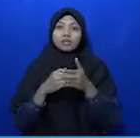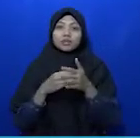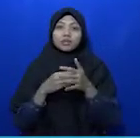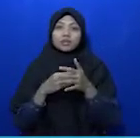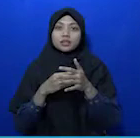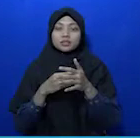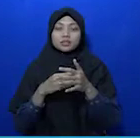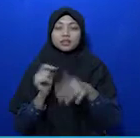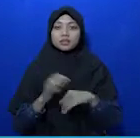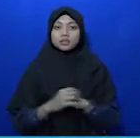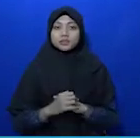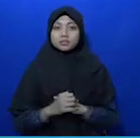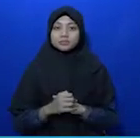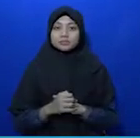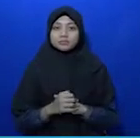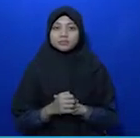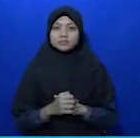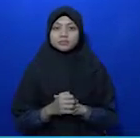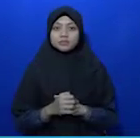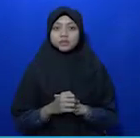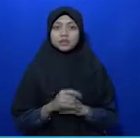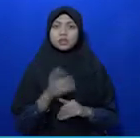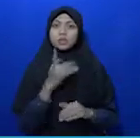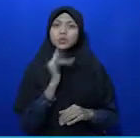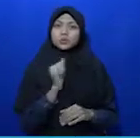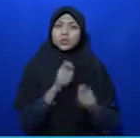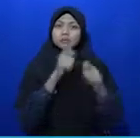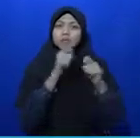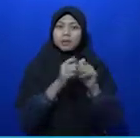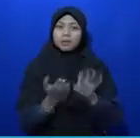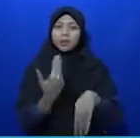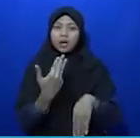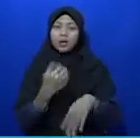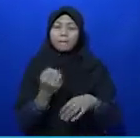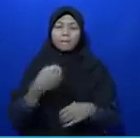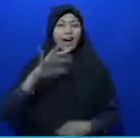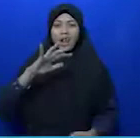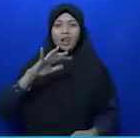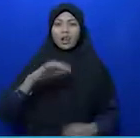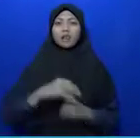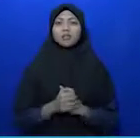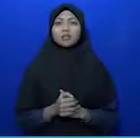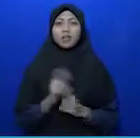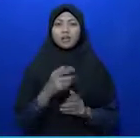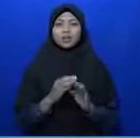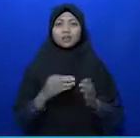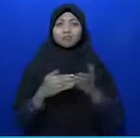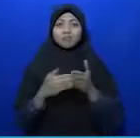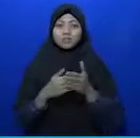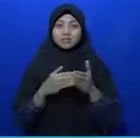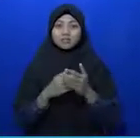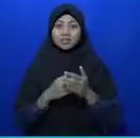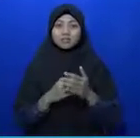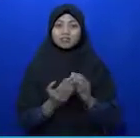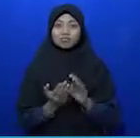semua, ya. Nah, untuk recovery itu mesti mahal. Kalau itu nggak boleh berhenti, karena kalau berhenti ya itu tadi recovery-nya